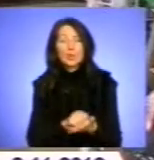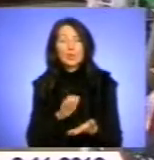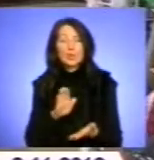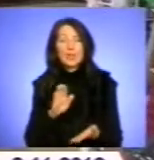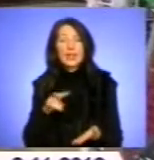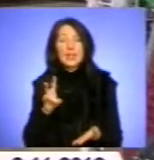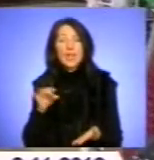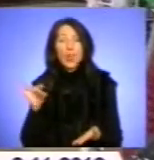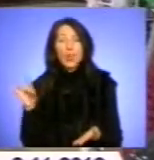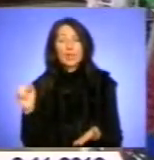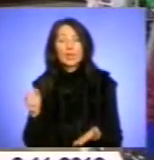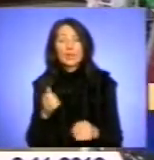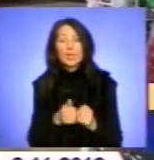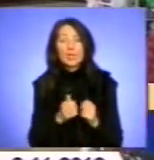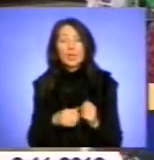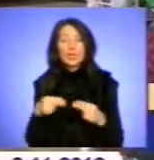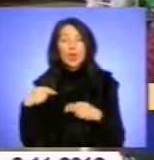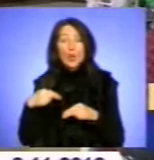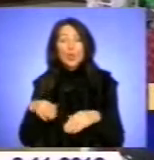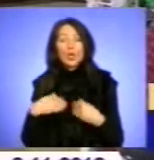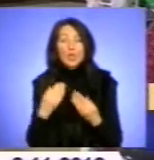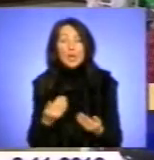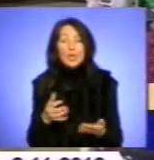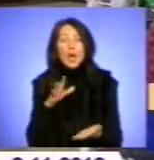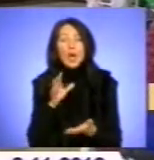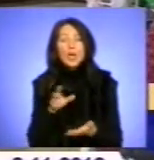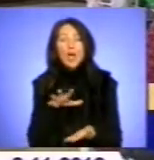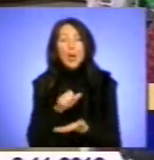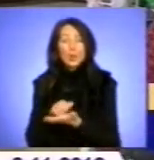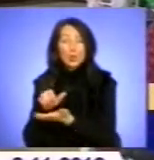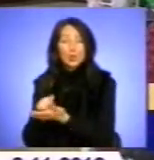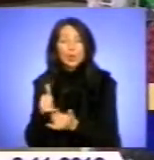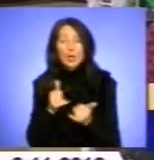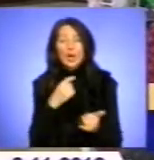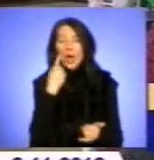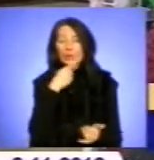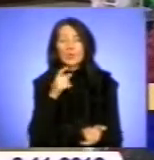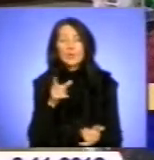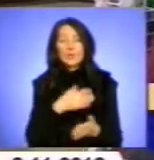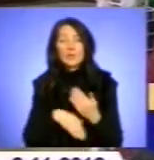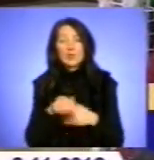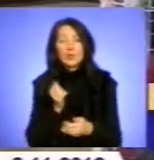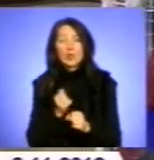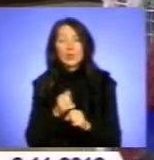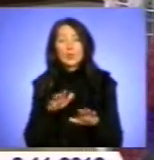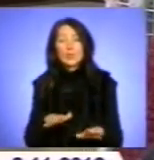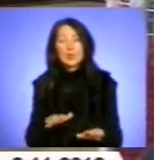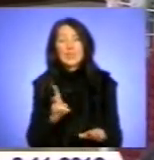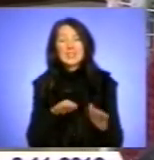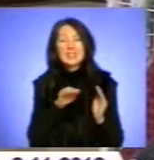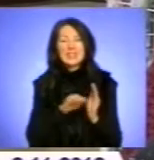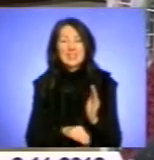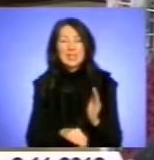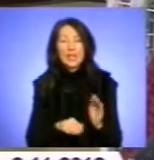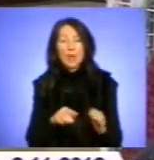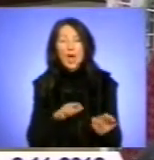Звичайно, дуже часто роботодавці бронюють для осіб з інвалідністю робочі місця з низьким рівнем оплати